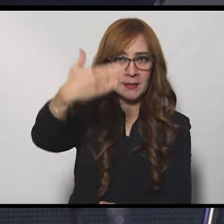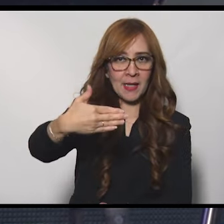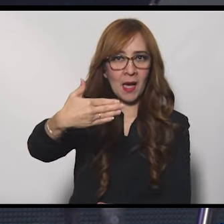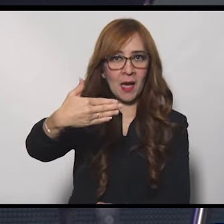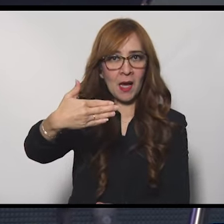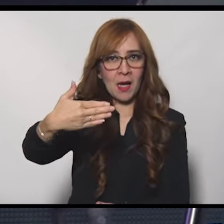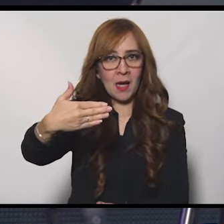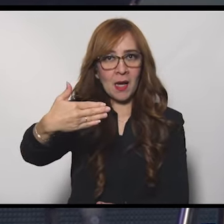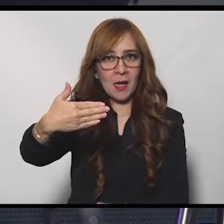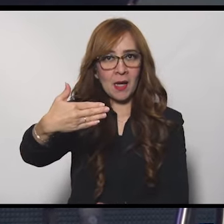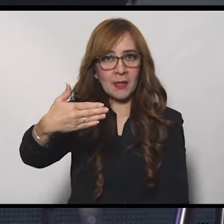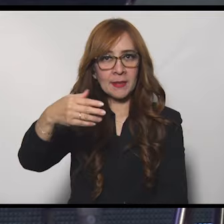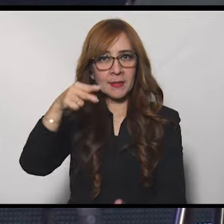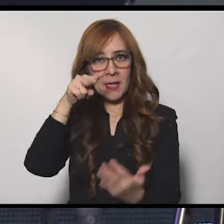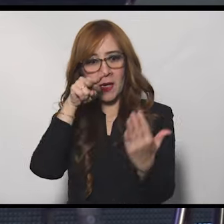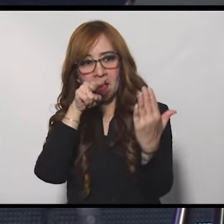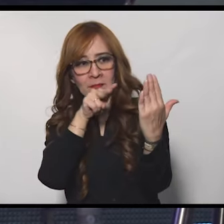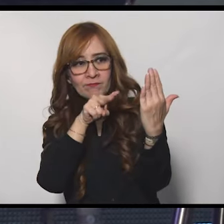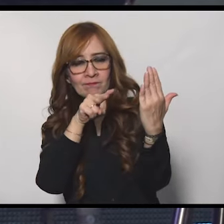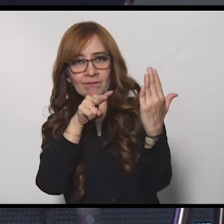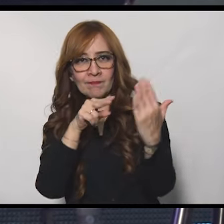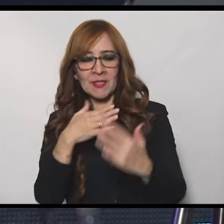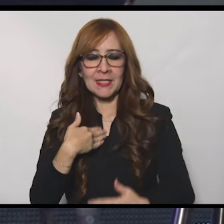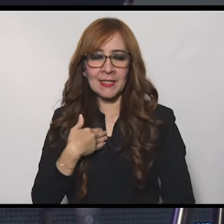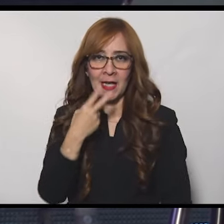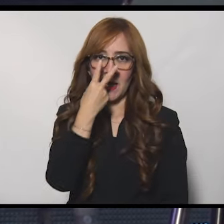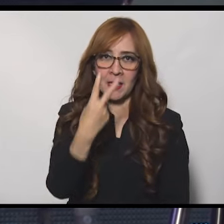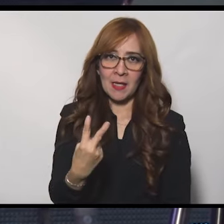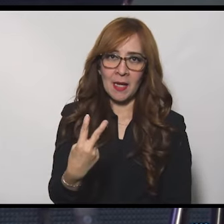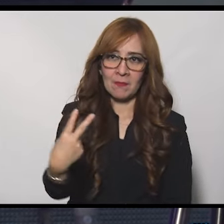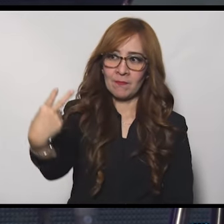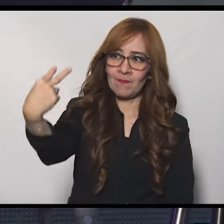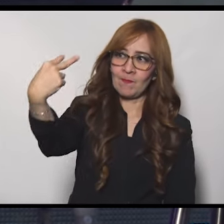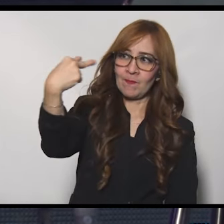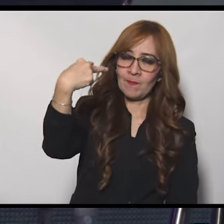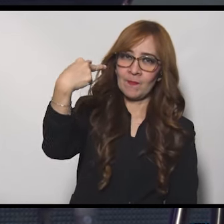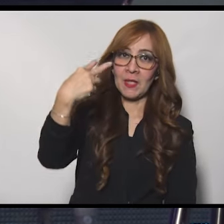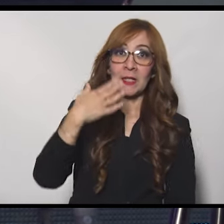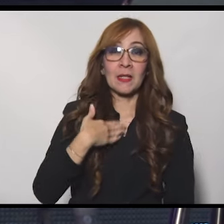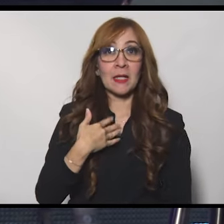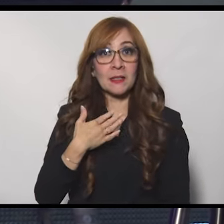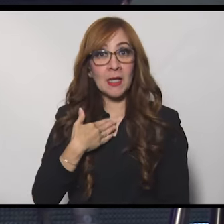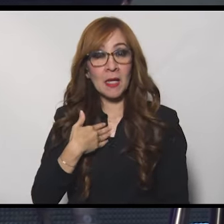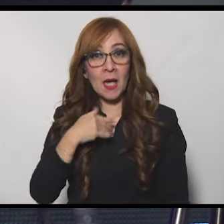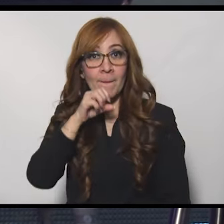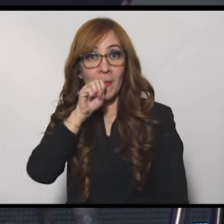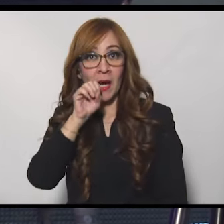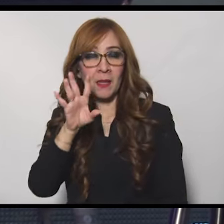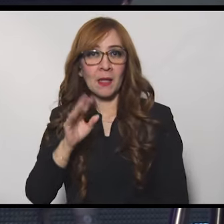Saya lihat, saya tatap mata saya sendiri. Dan saya mengatakan,